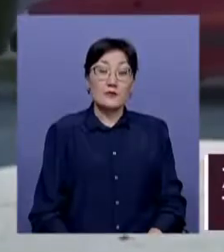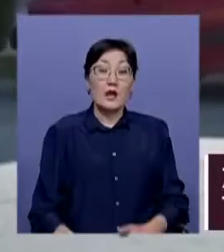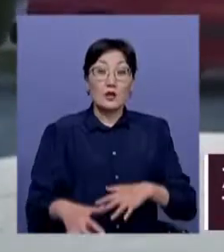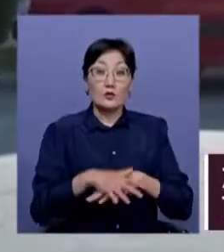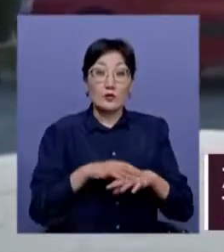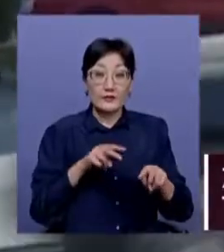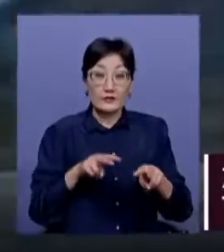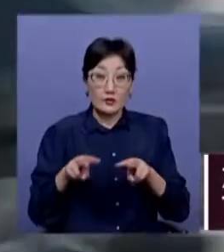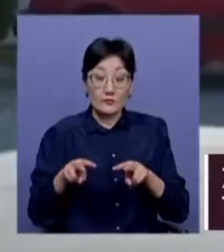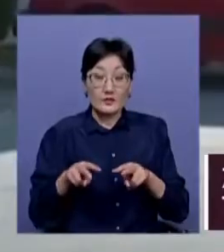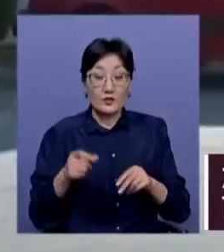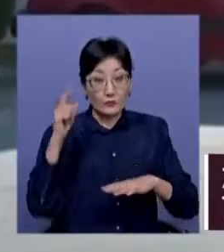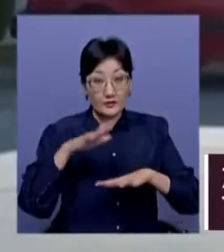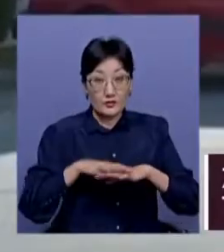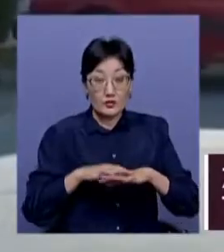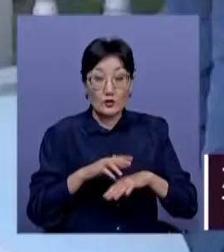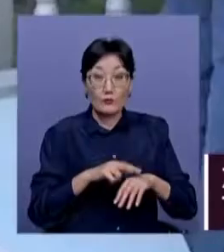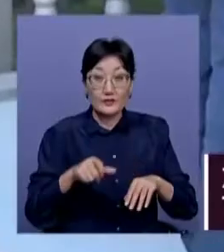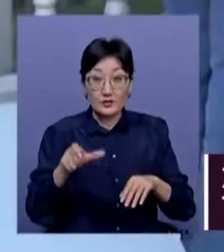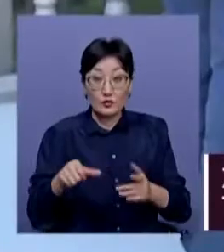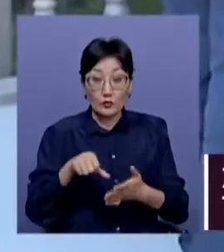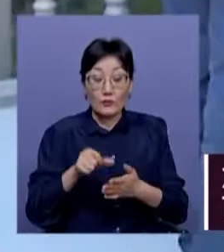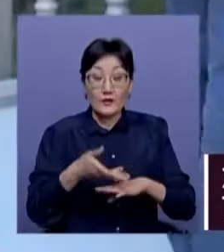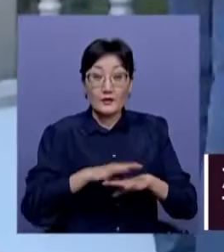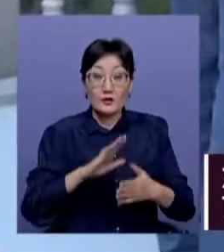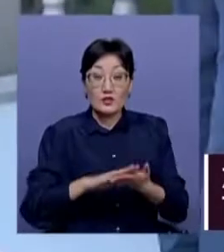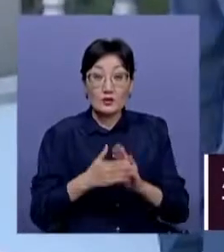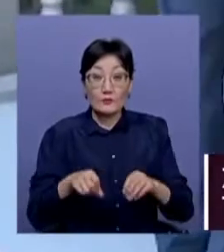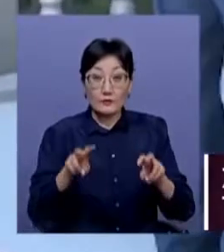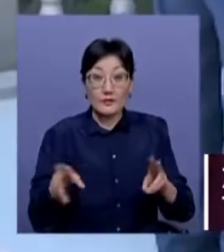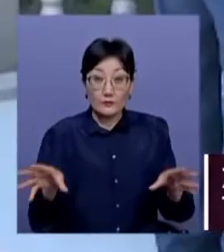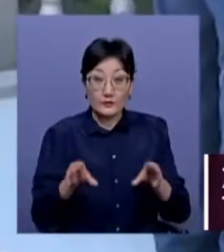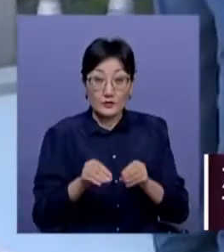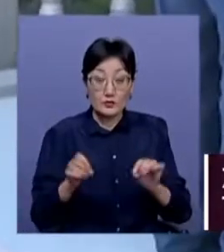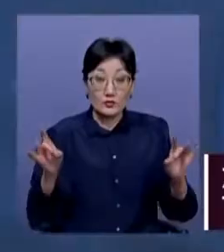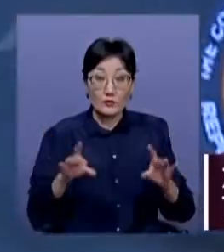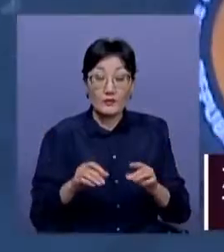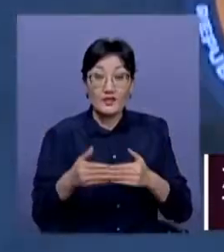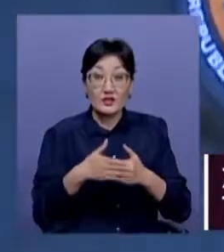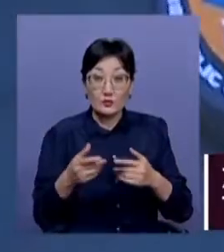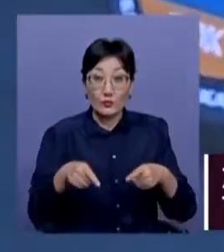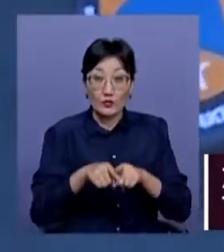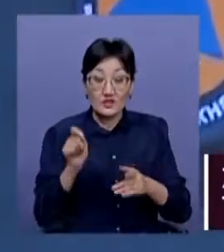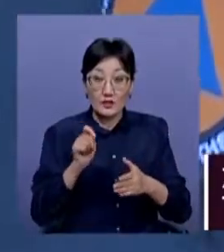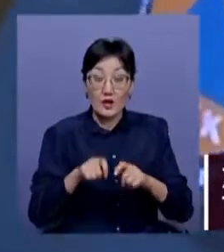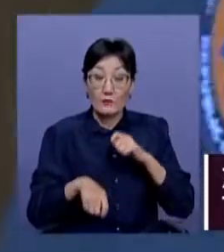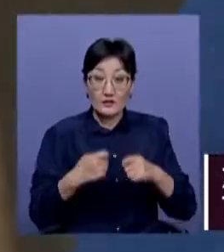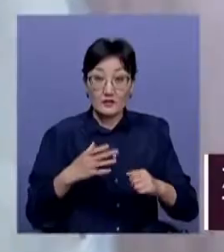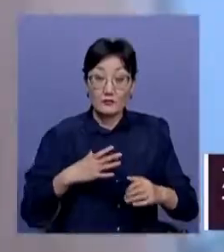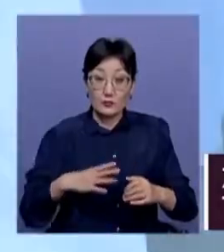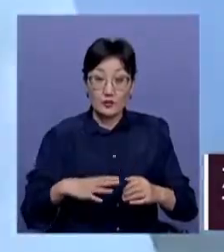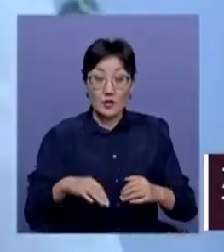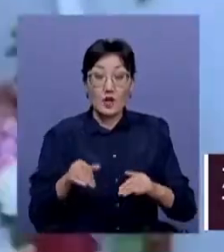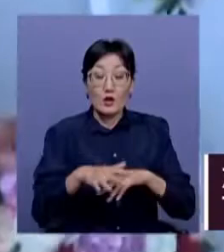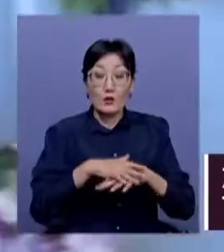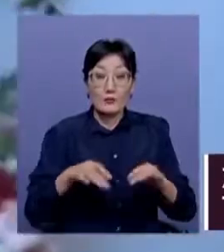Қоғамдық бақылауға шыққан әкімдік пен топ өкілдері төтенше жағдай мамандарымен бірігіп, тойхана есіктерін осылайша бұзуға мәжбүр. Себебі